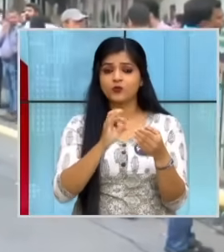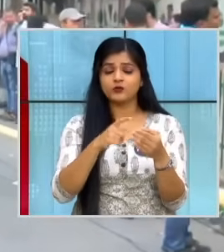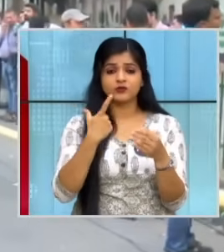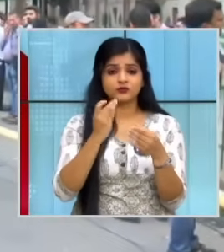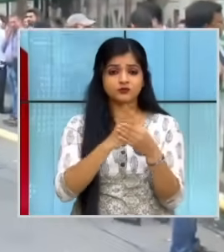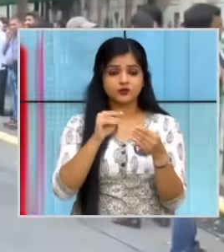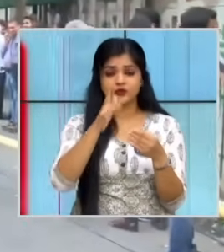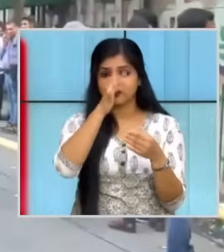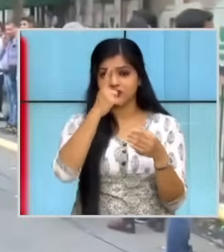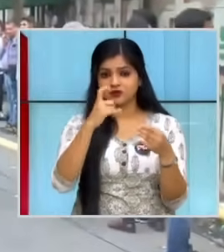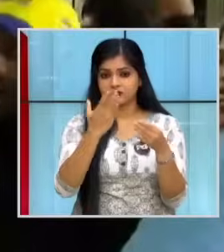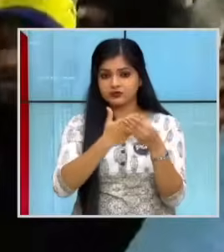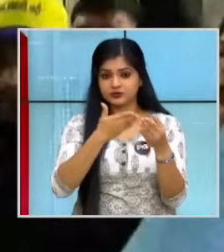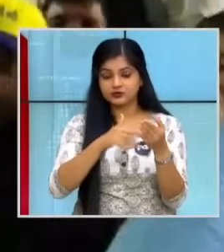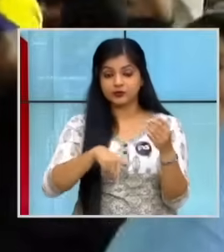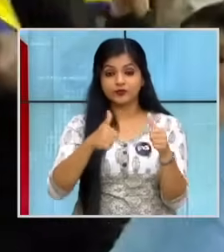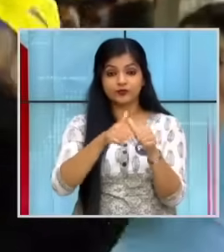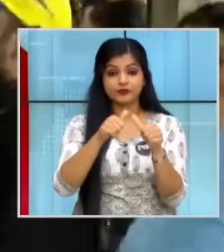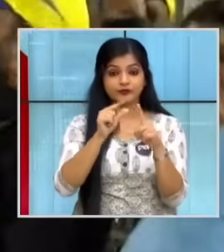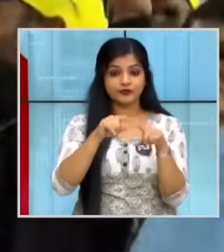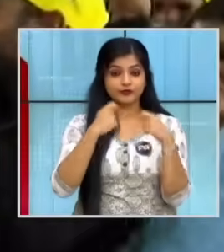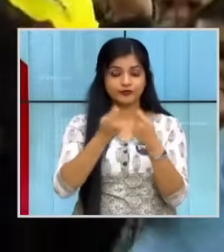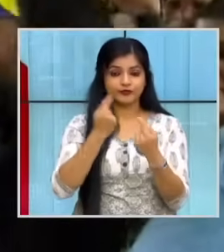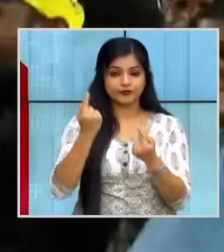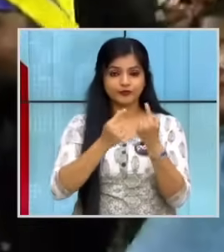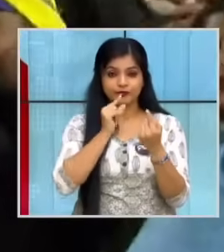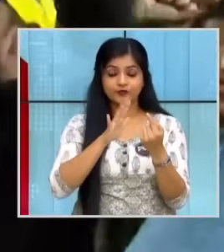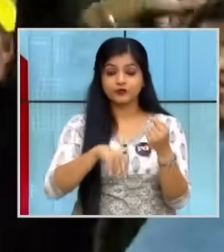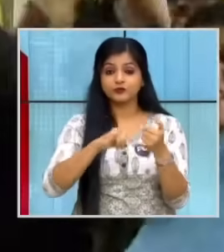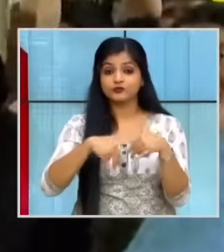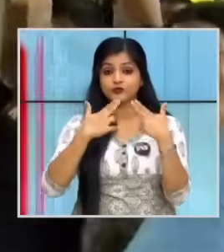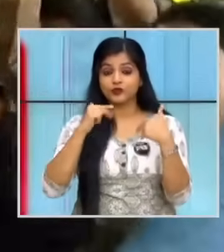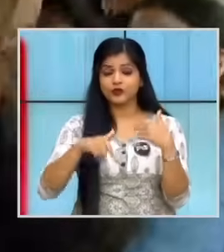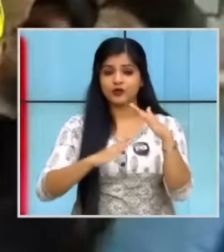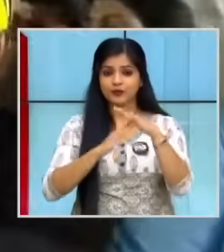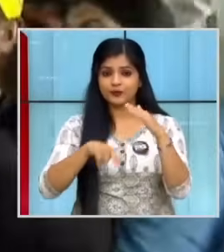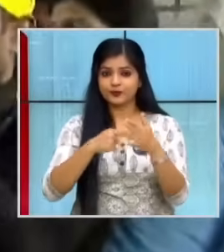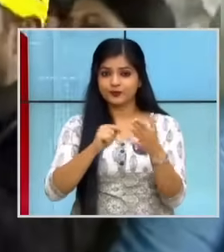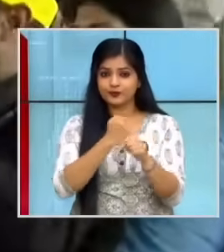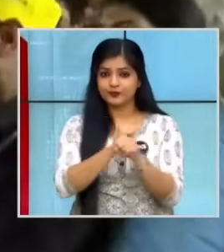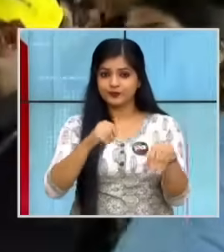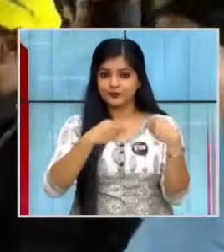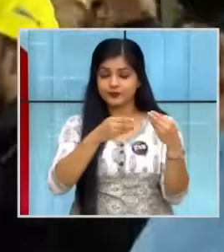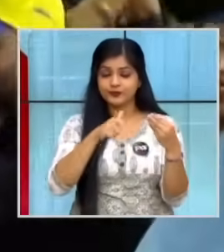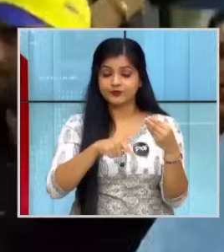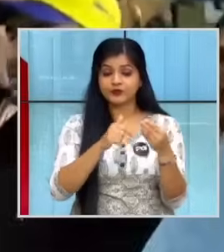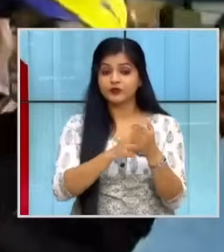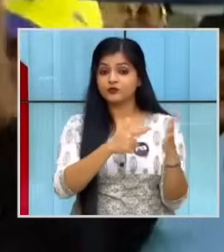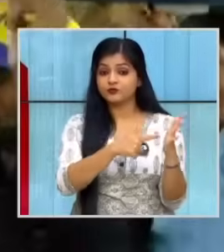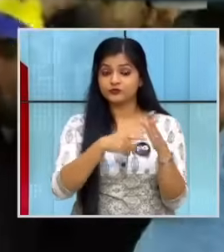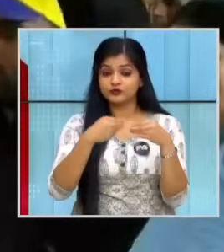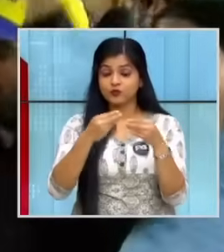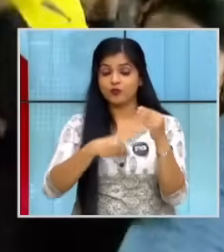കേസാണെന്നാണ് ആം ആദ്മി പ്രധാനമായും ഉന്നയിക്കുന്നത്. അതുകൊണ്ട് തന്നെ സുപ്രീം കോടതിയുടെ ഈ ഇടക്കാല ജാമ്യം ഉൾപ്പെടെയുള്ള കാര്യങ്ങൾ വീണ്ടും ചൂണ്ടിക്കാട്ടിക്കൊണ്ട്